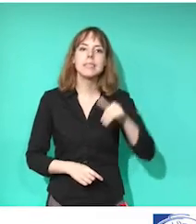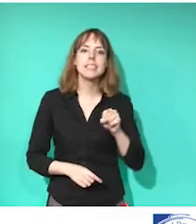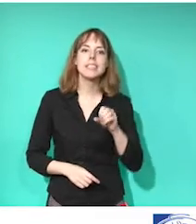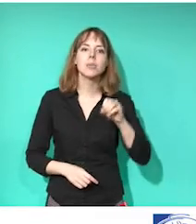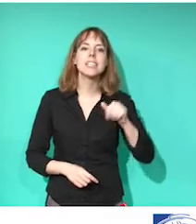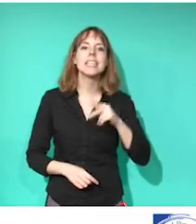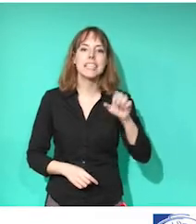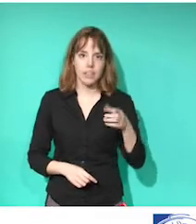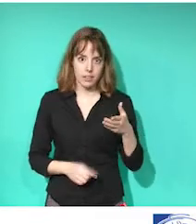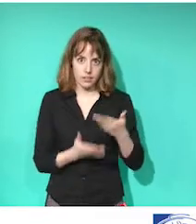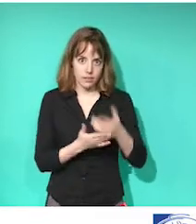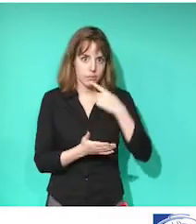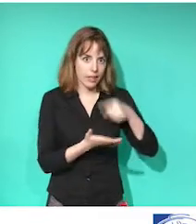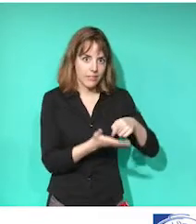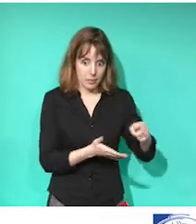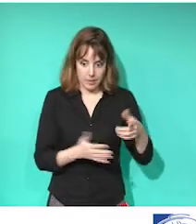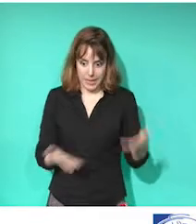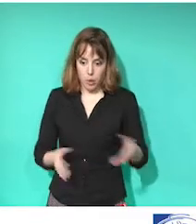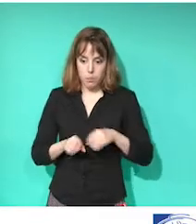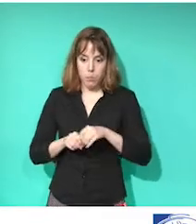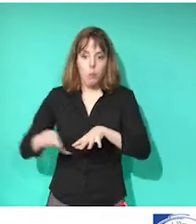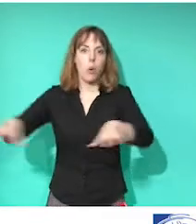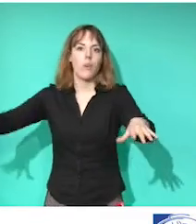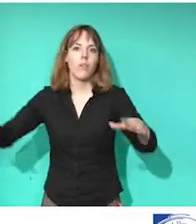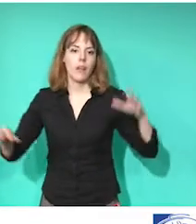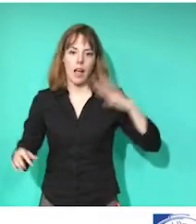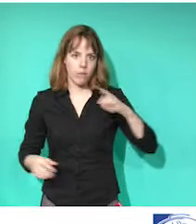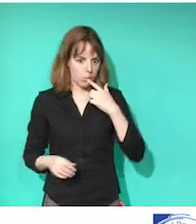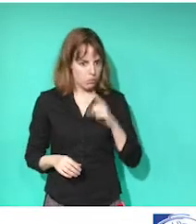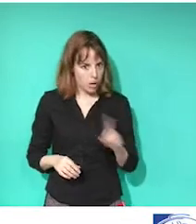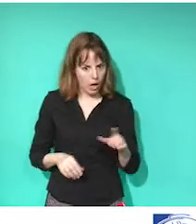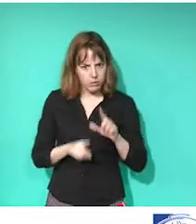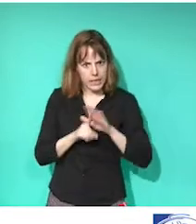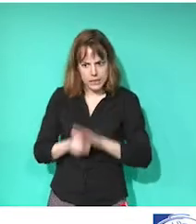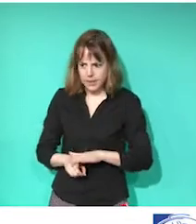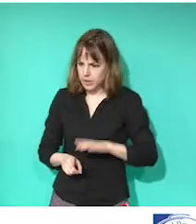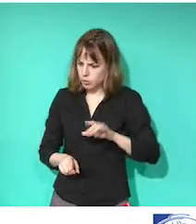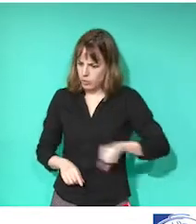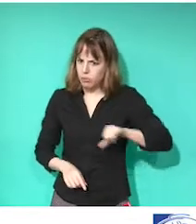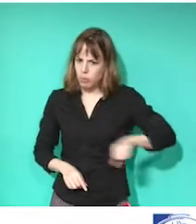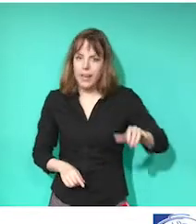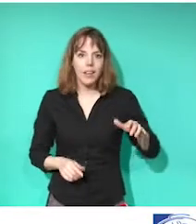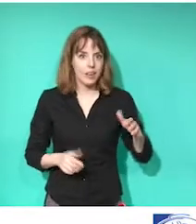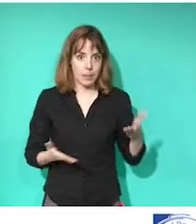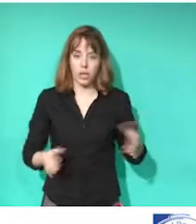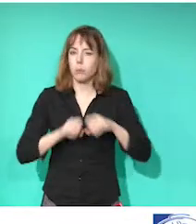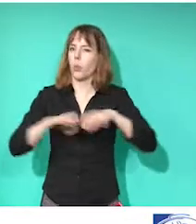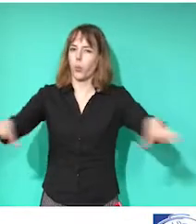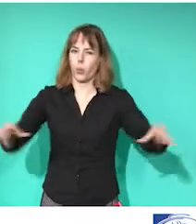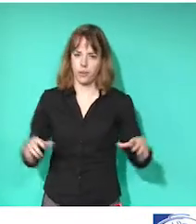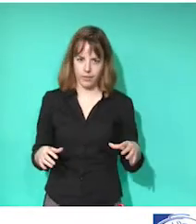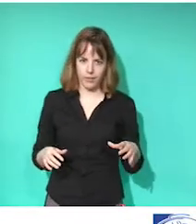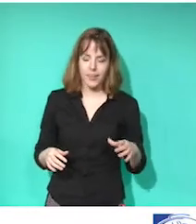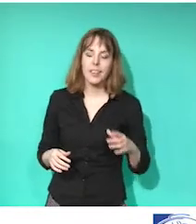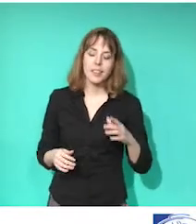l'espace médiatique, alors que c'était un mot qui était très peu utilisé, et on le sait très bien, hein, pourquoi ? Parce qu'il renvoie à l'interdépendance des hommes et